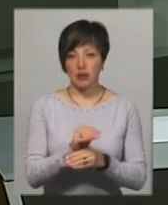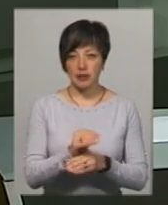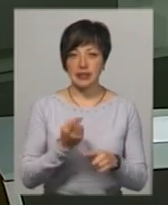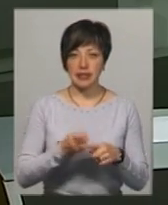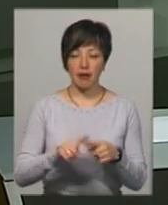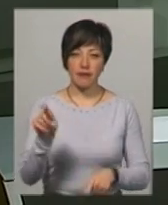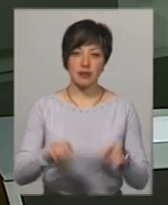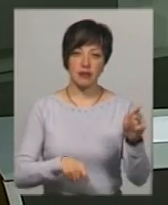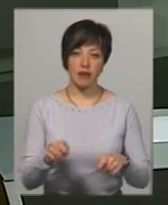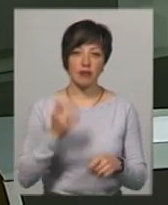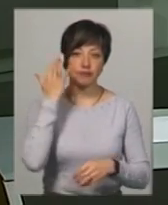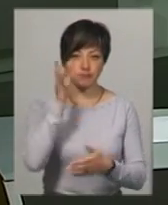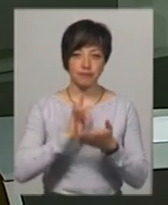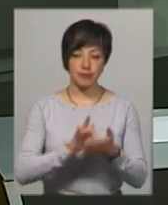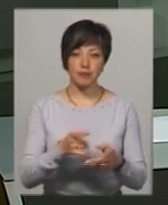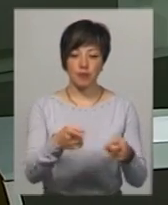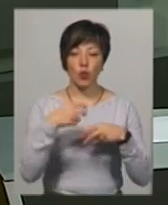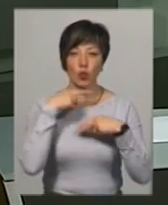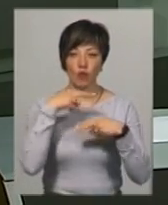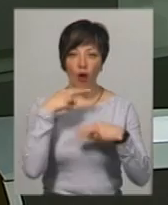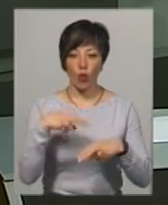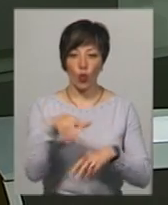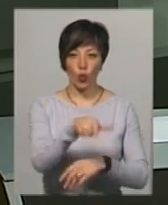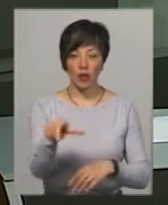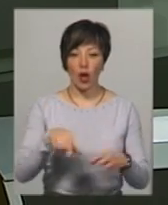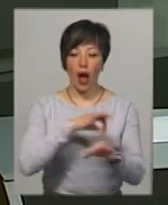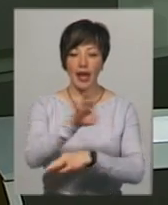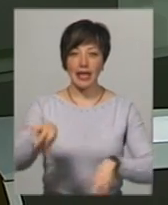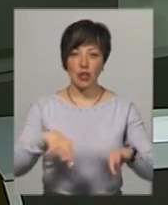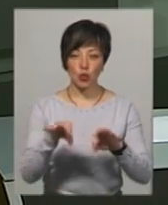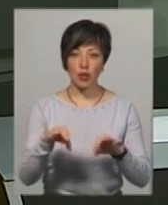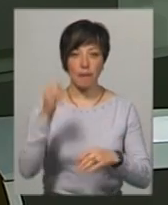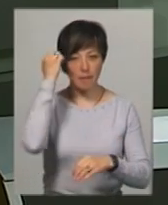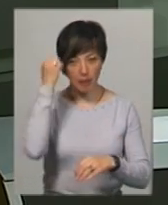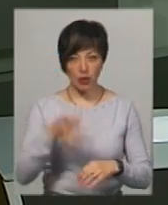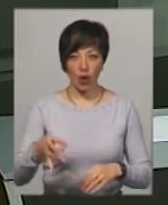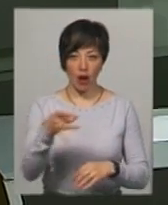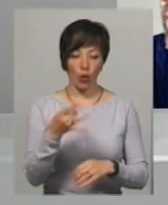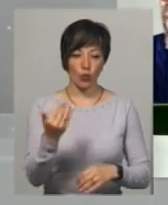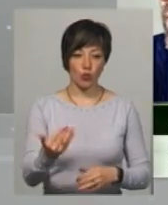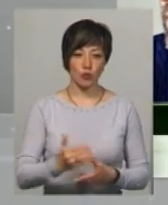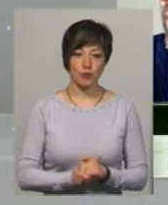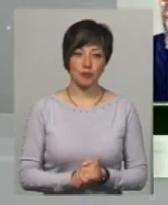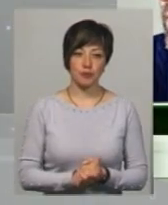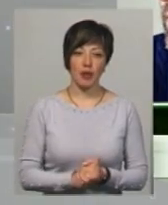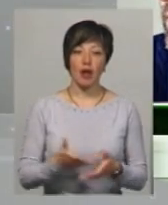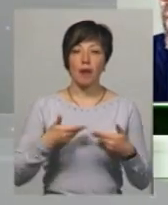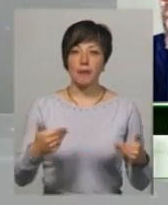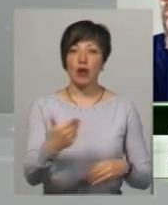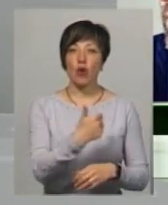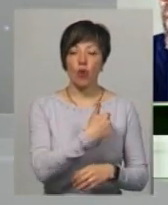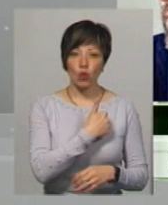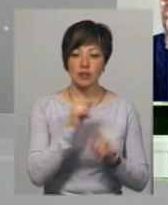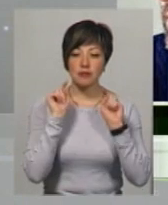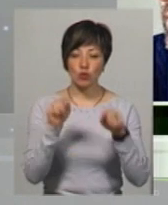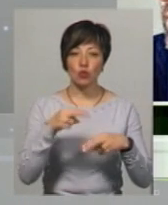цей фестиваль має на меті привернути увагу громадськості до архітектурних пам'яток району. Ми хочемо звернути увагу